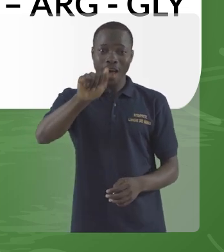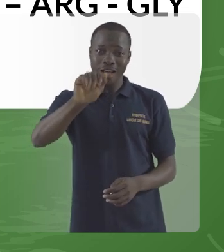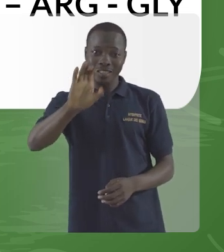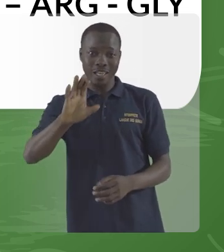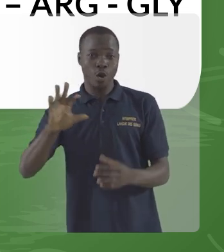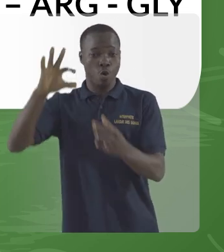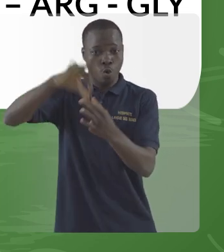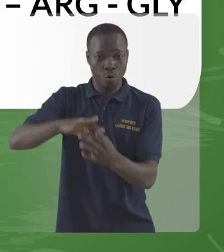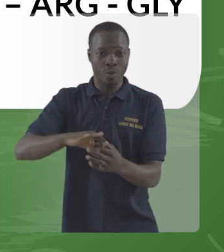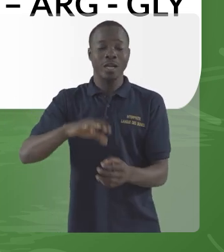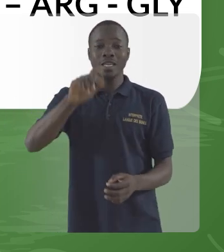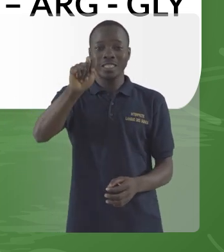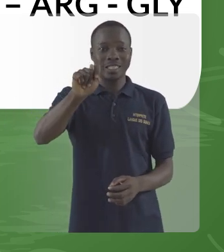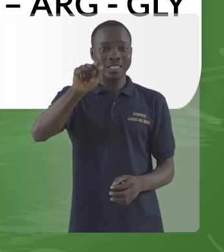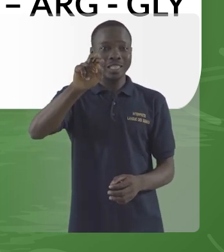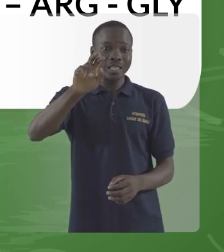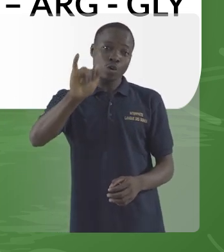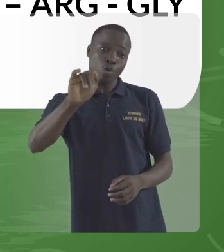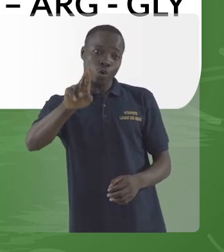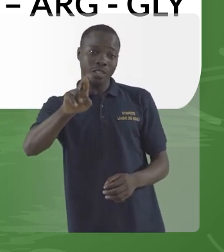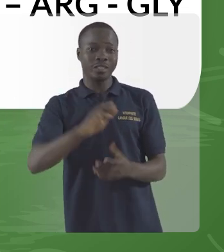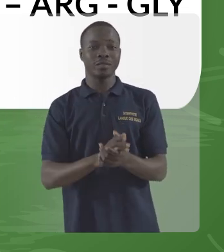UAC code pour la tyrosine.